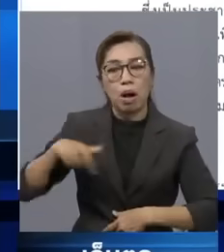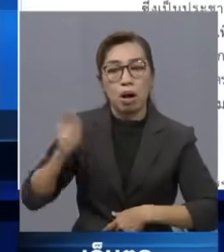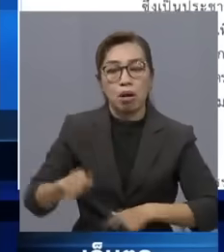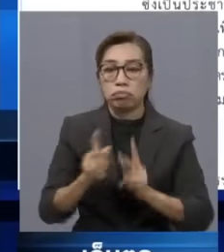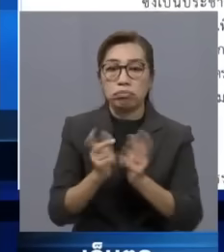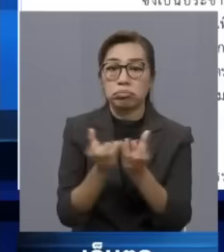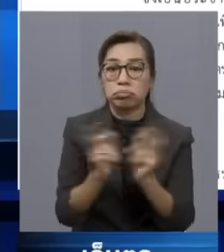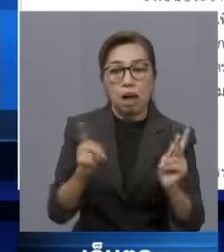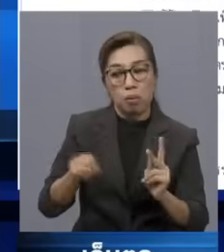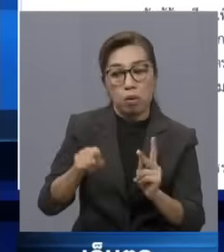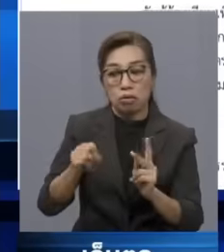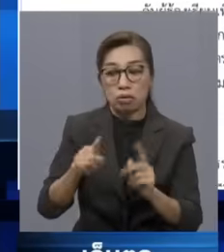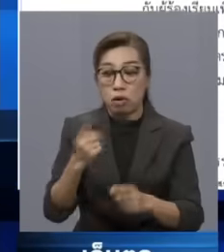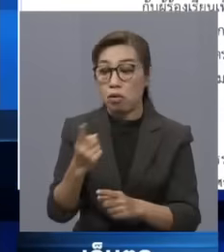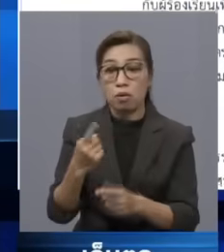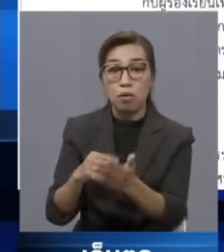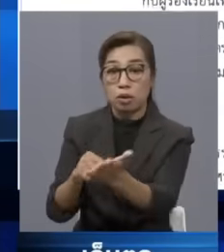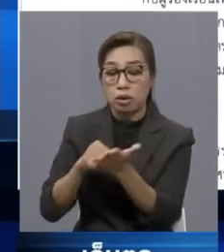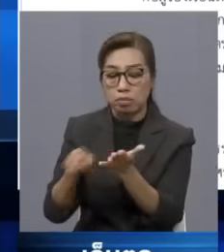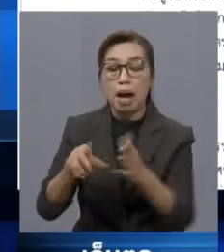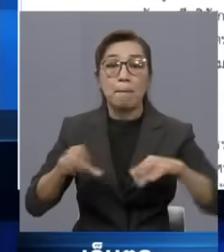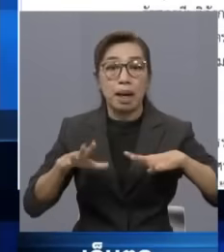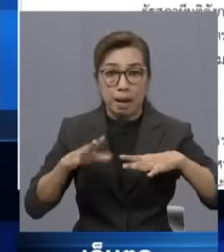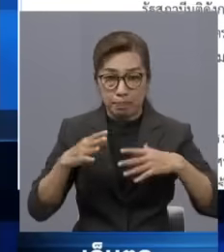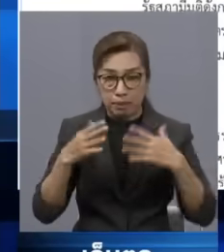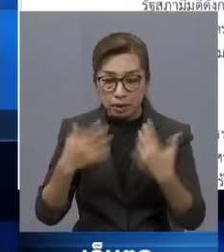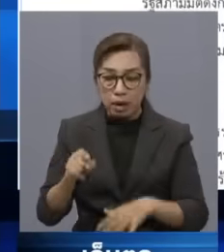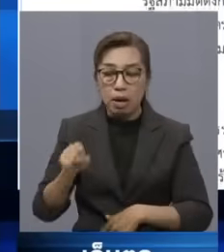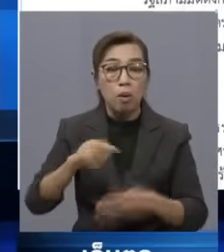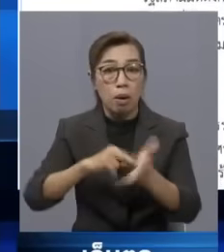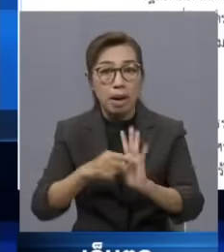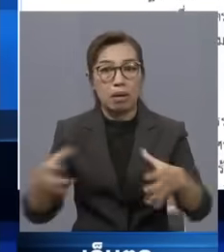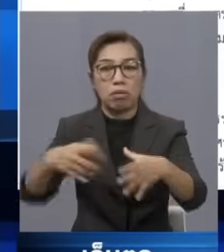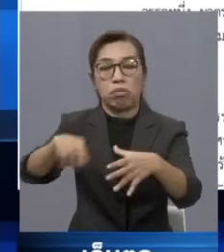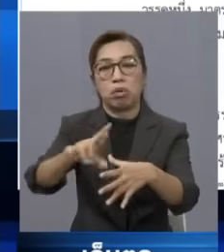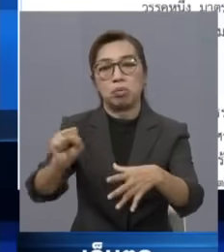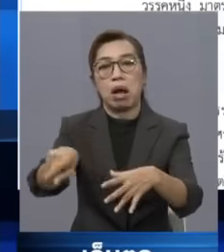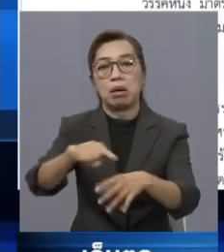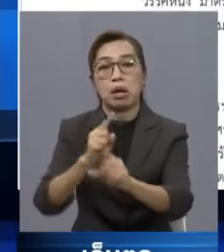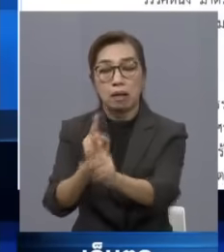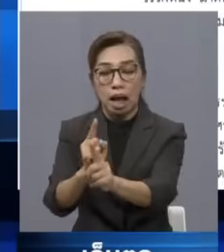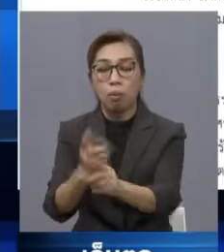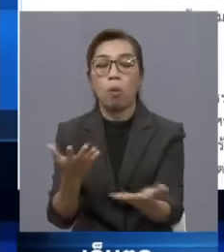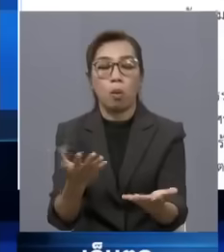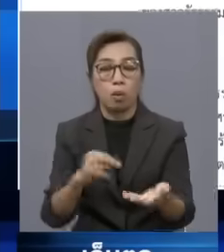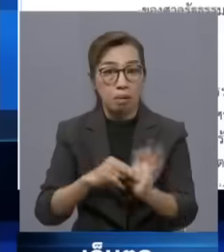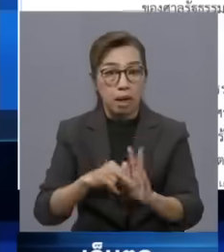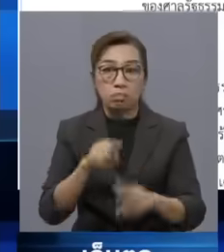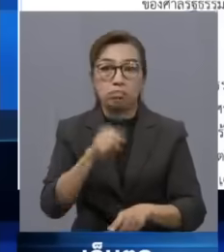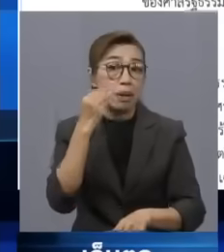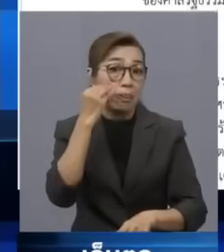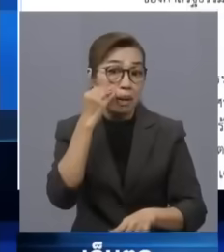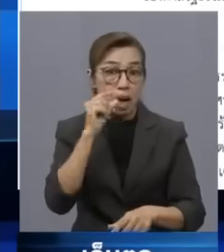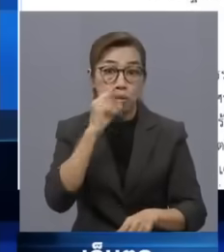ให้ผลเป็นเหมือนเดิมเสนอชื่อกูไม่ทารอบ 2ไม่ได้แคนดิเดตคนอื่นก็โดนกรณีเดียวกันนะฮะถ้าโหวตไม่ผ่านรอบแรก